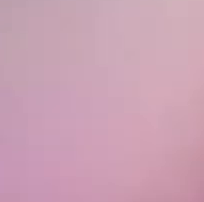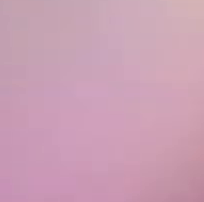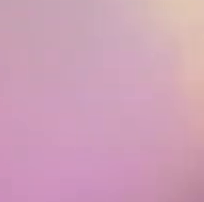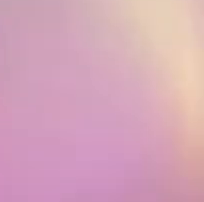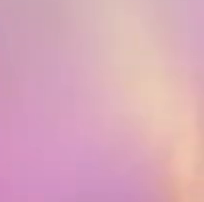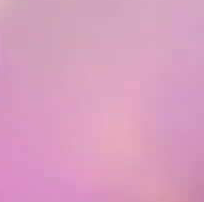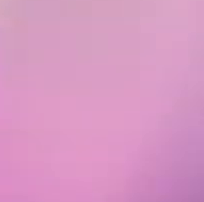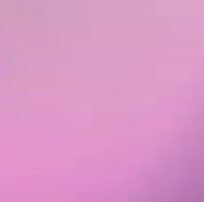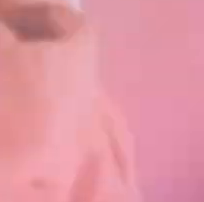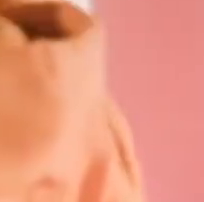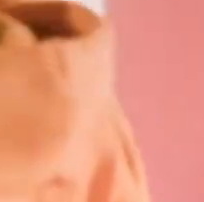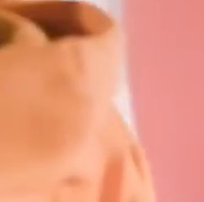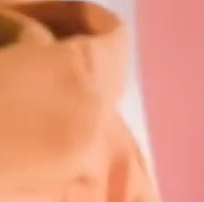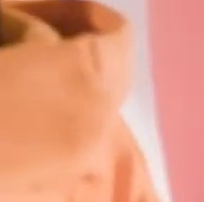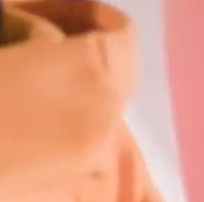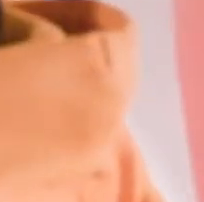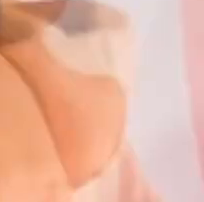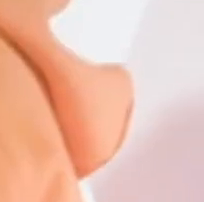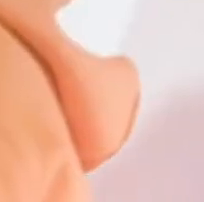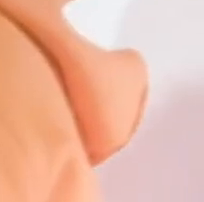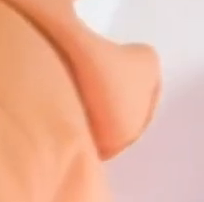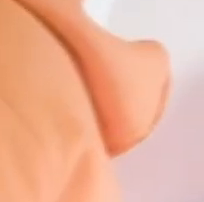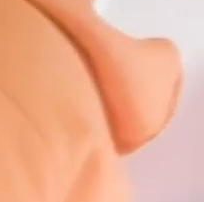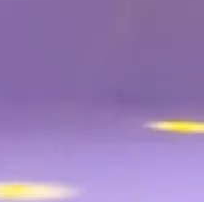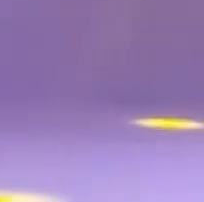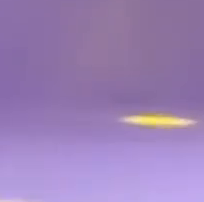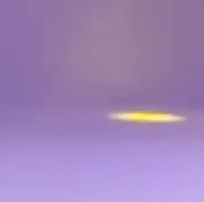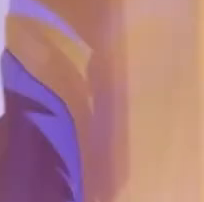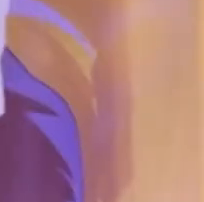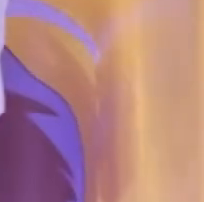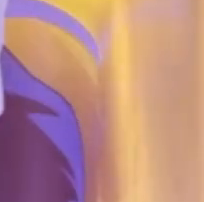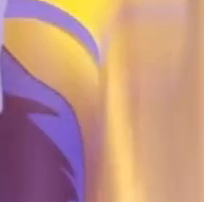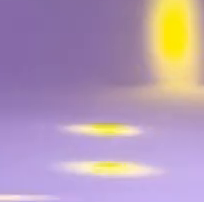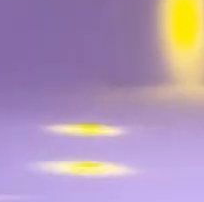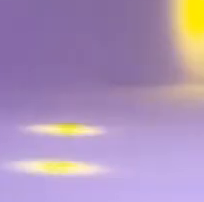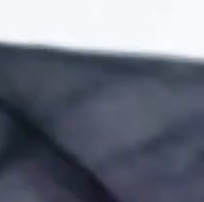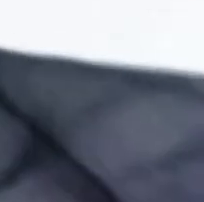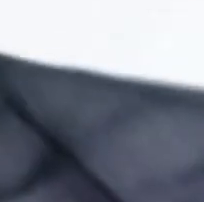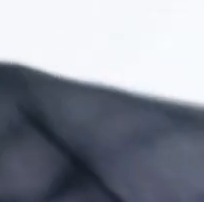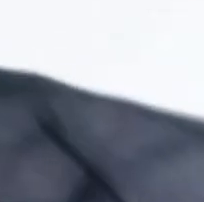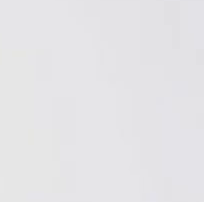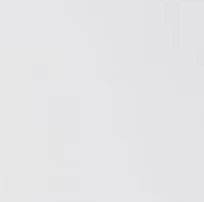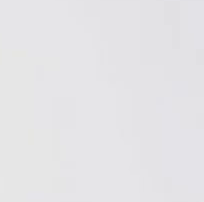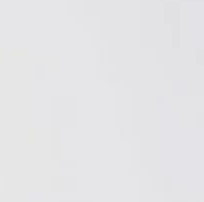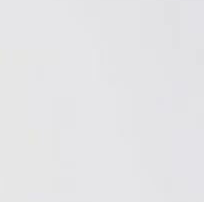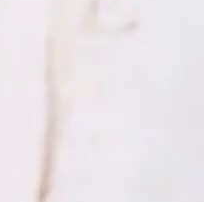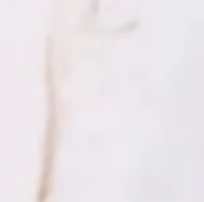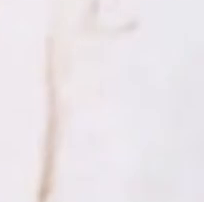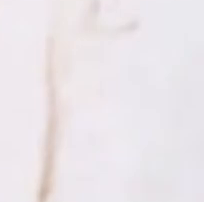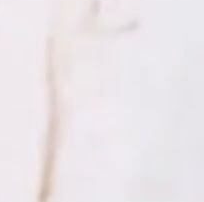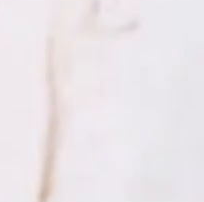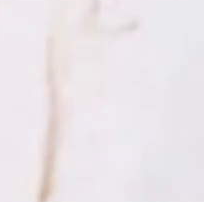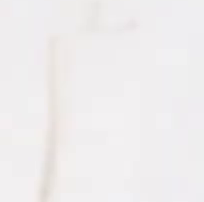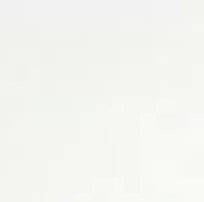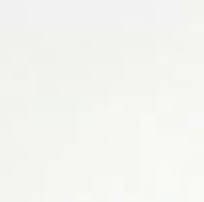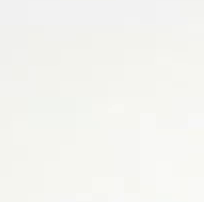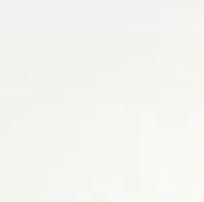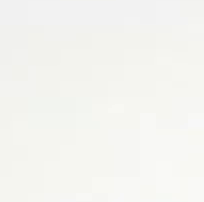თავისუფალი სივრცე. თავისუფალი ადამიანებისთვის. ორშაბათიდან Paraskevis